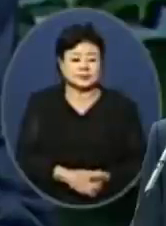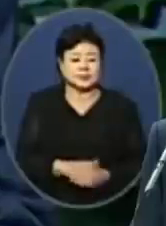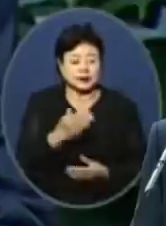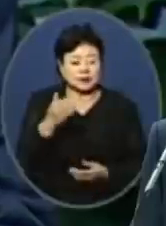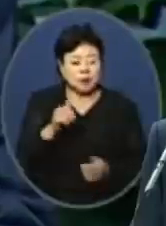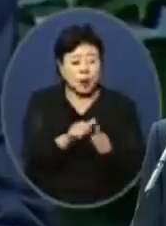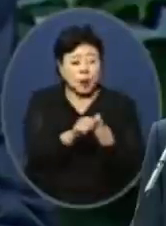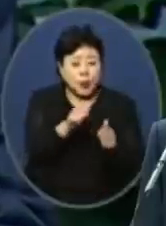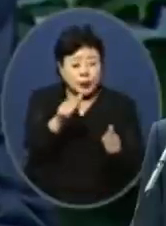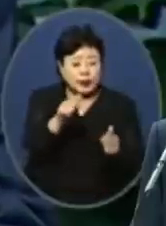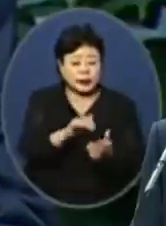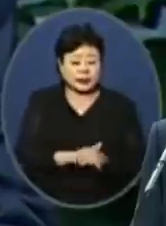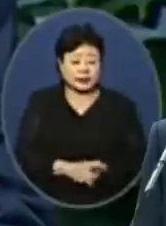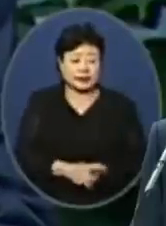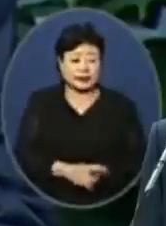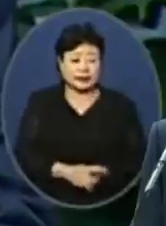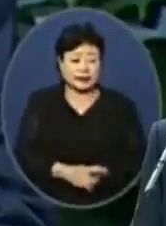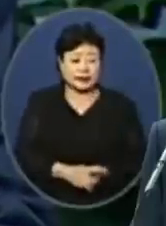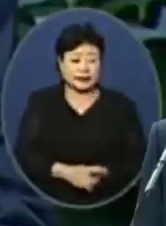여러분, 혼은